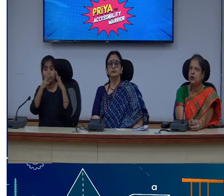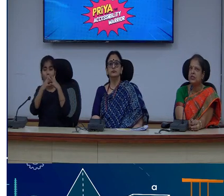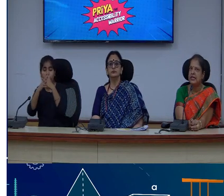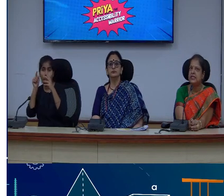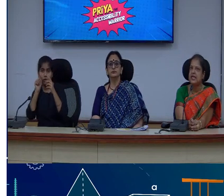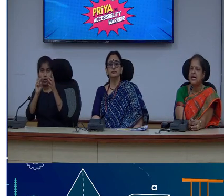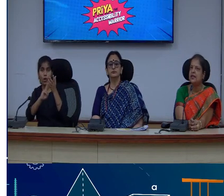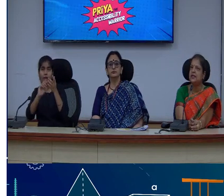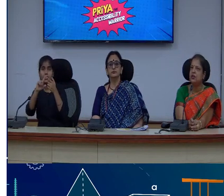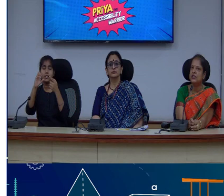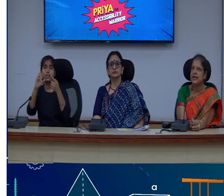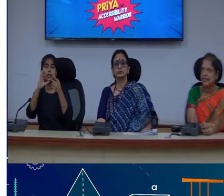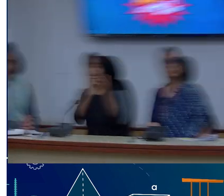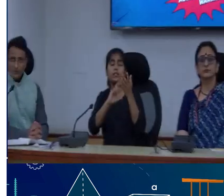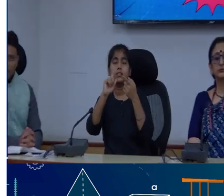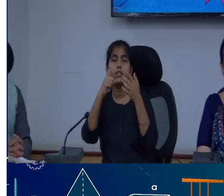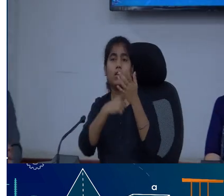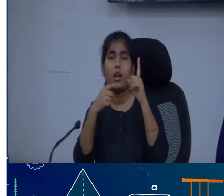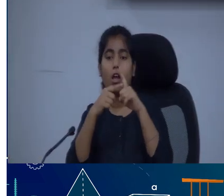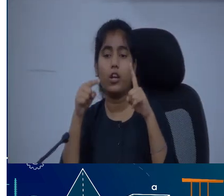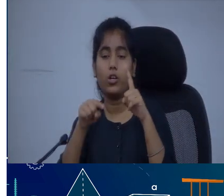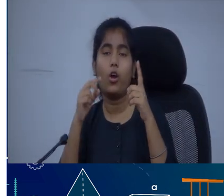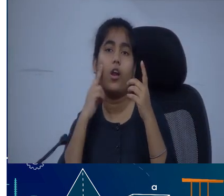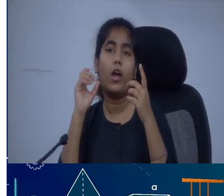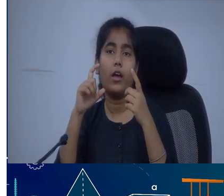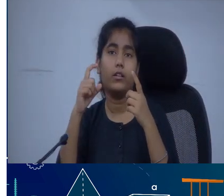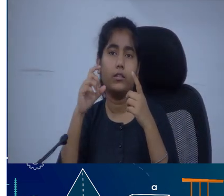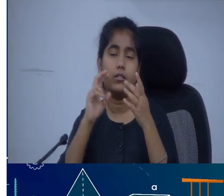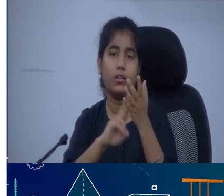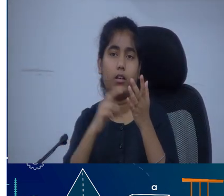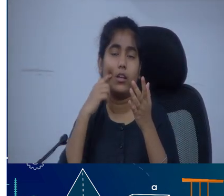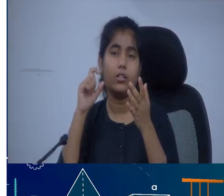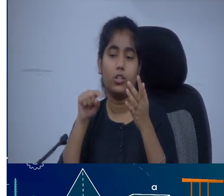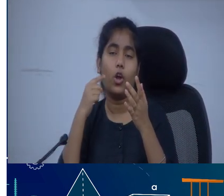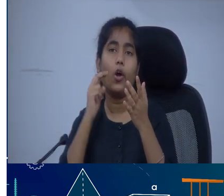की वेबसाइट पर आइए. जब आप NCERT की वेबसाइट पर आते हैं, आप लिखते हैं